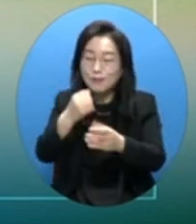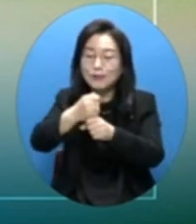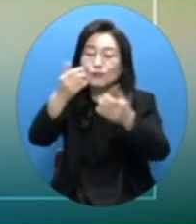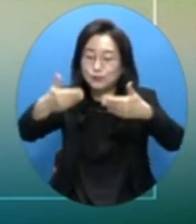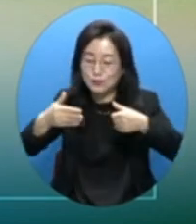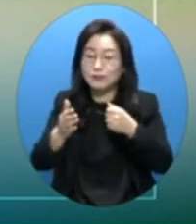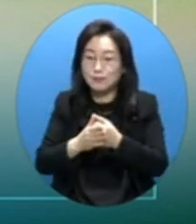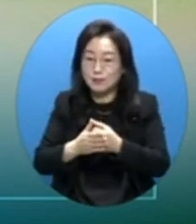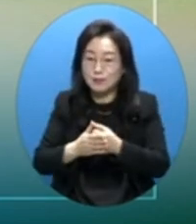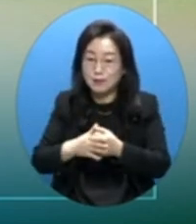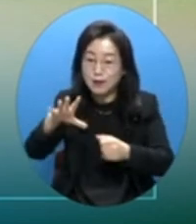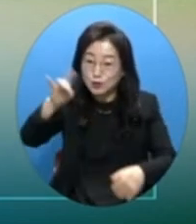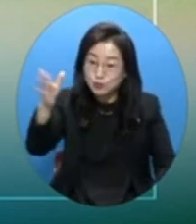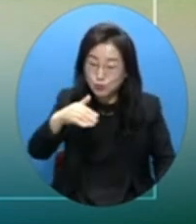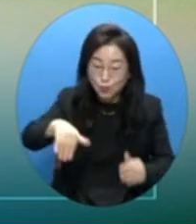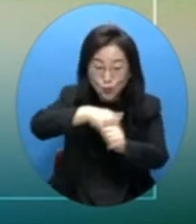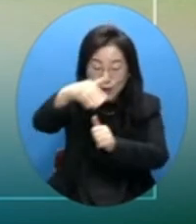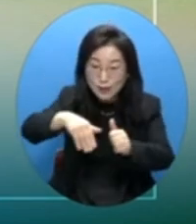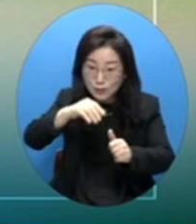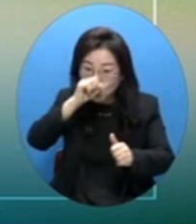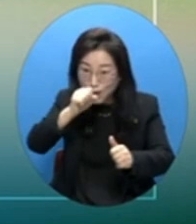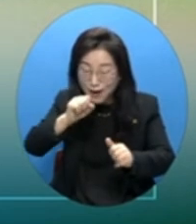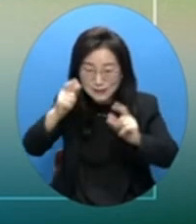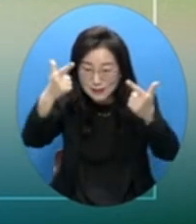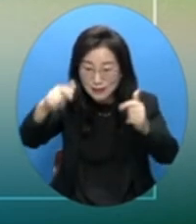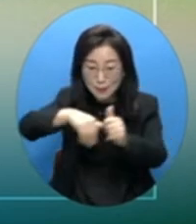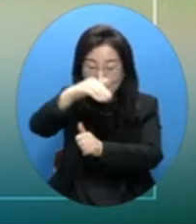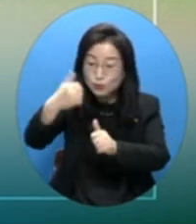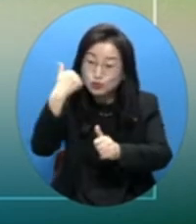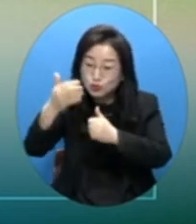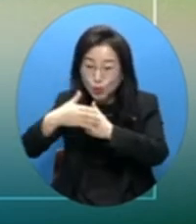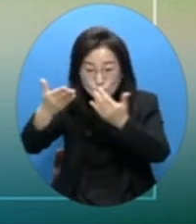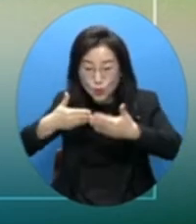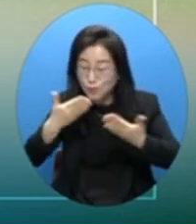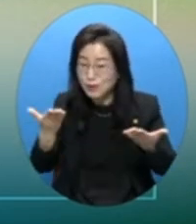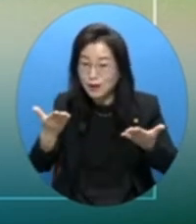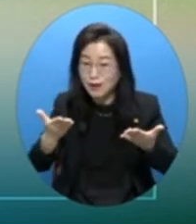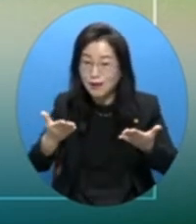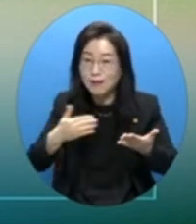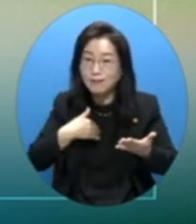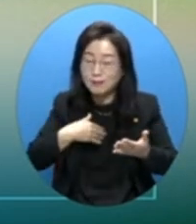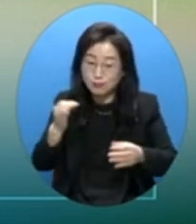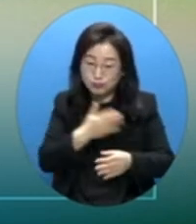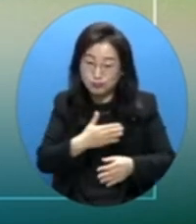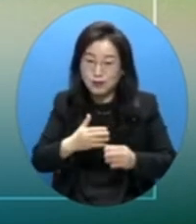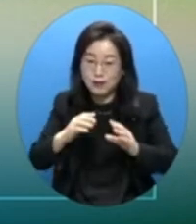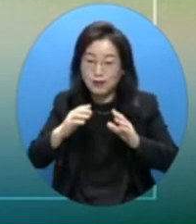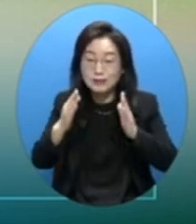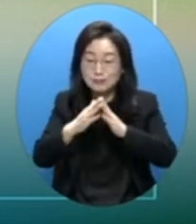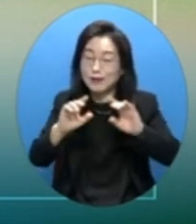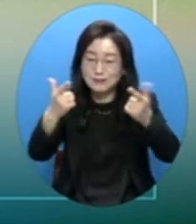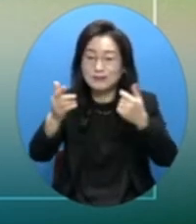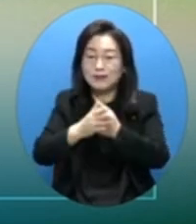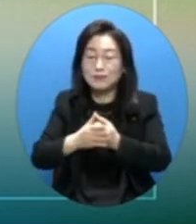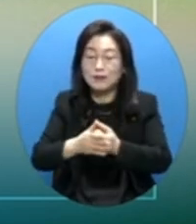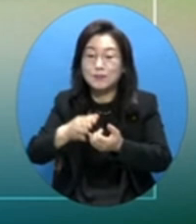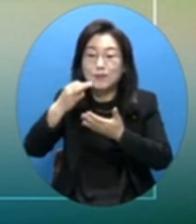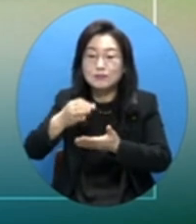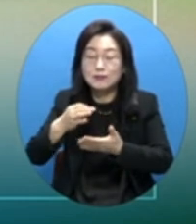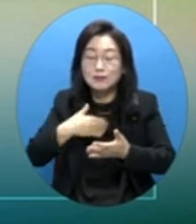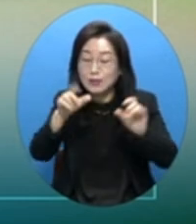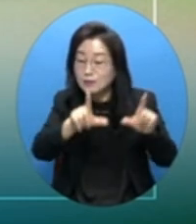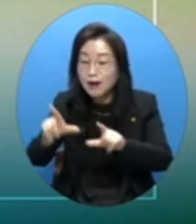때문입니다 애초에 좋은 학력도 아니었고 애초에 배경 같은 것도 없었고 애초에 부얀 과정도 아니었기 때문에 제3